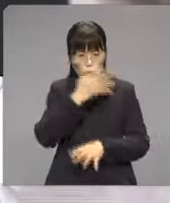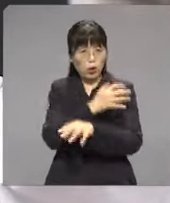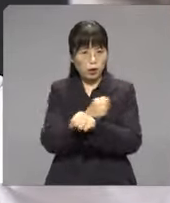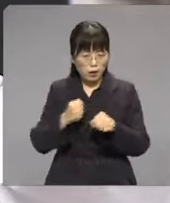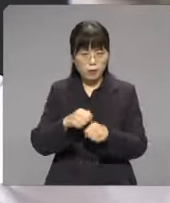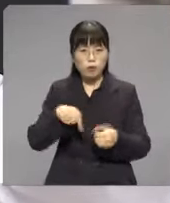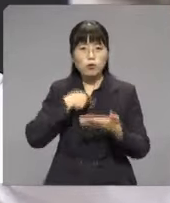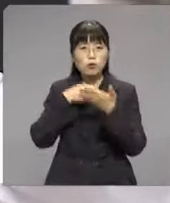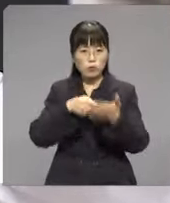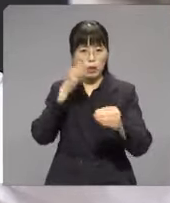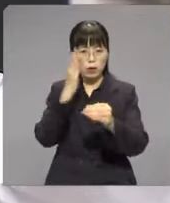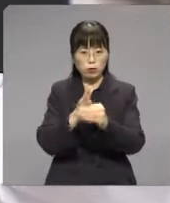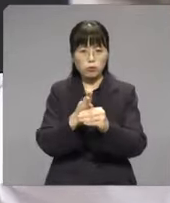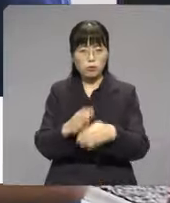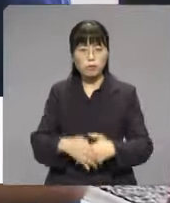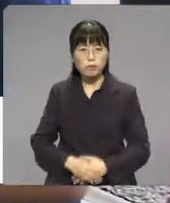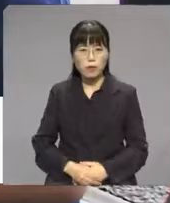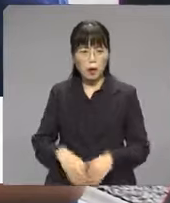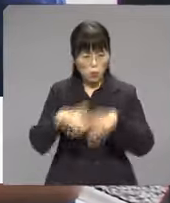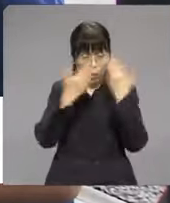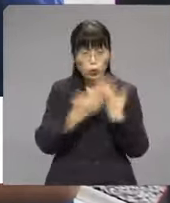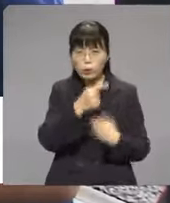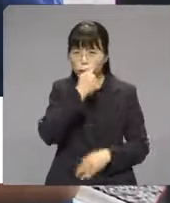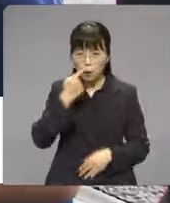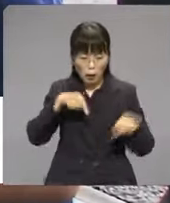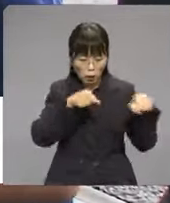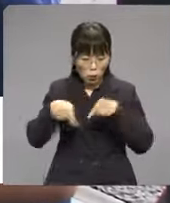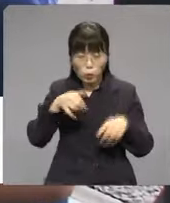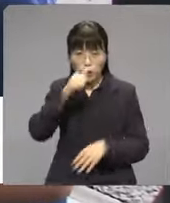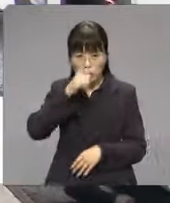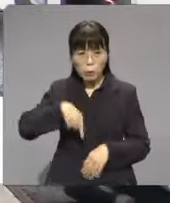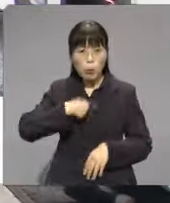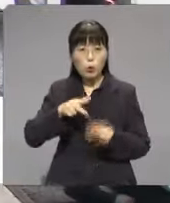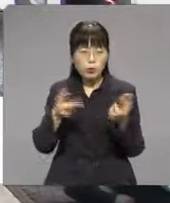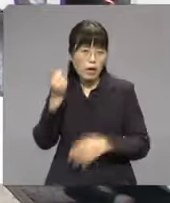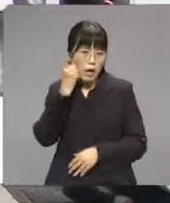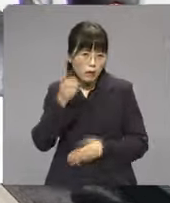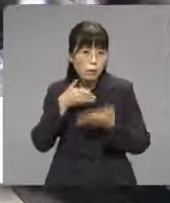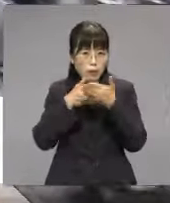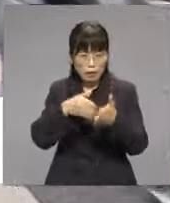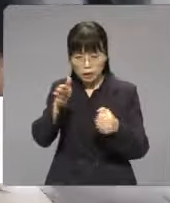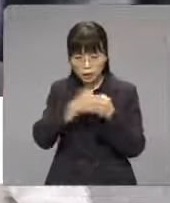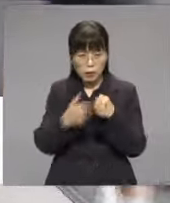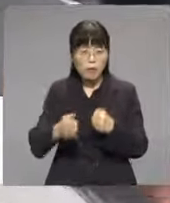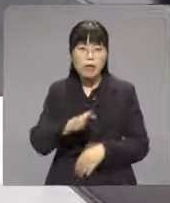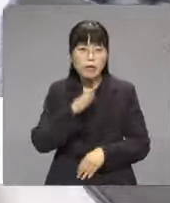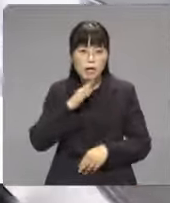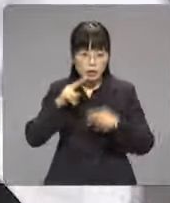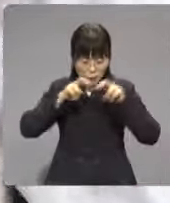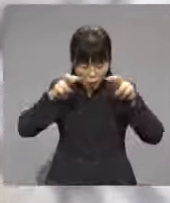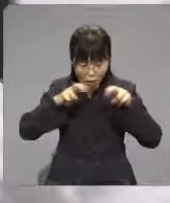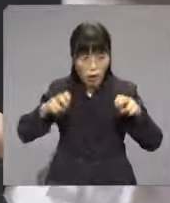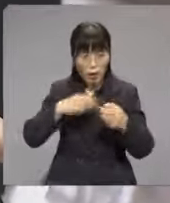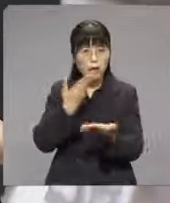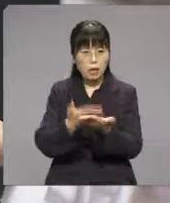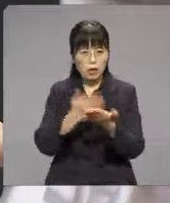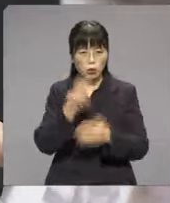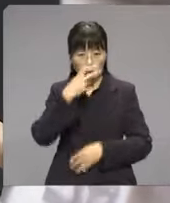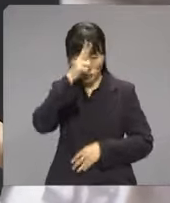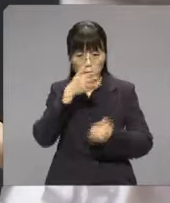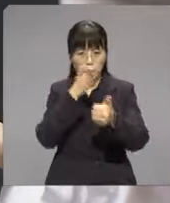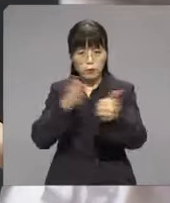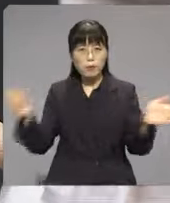계약이었다고 주장했습니다. 모든 증거와 녹취가 담긴 자신의 휴대전화를 제출하니 사실을 밝혀달라고 검찰에